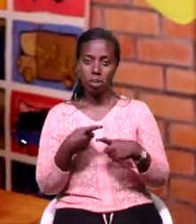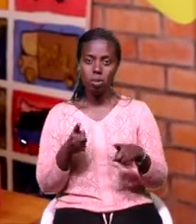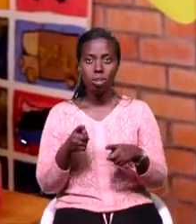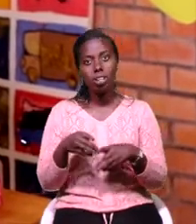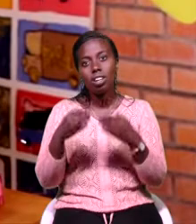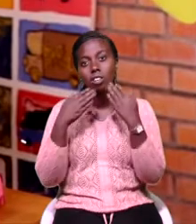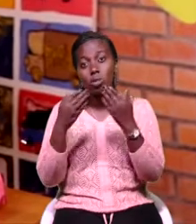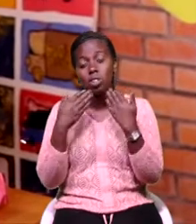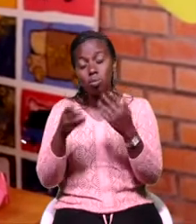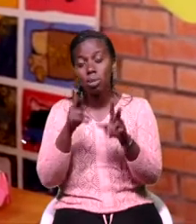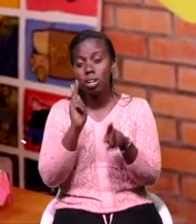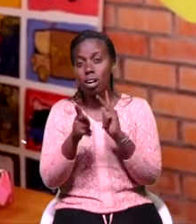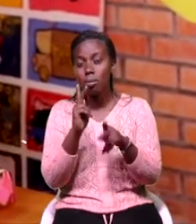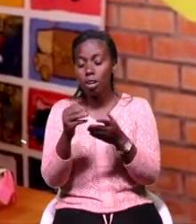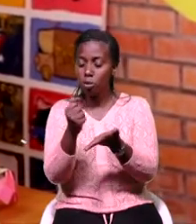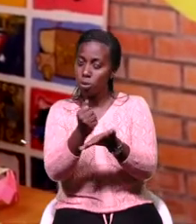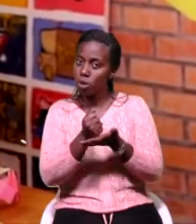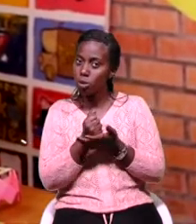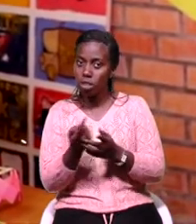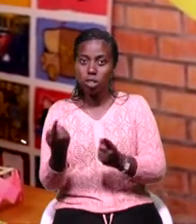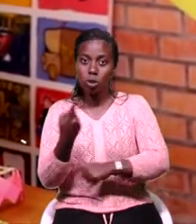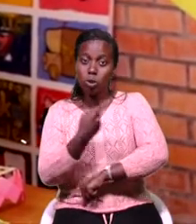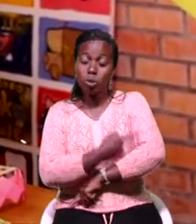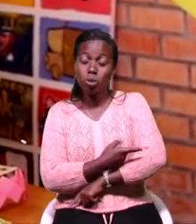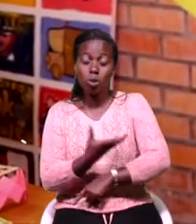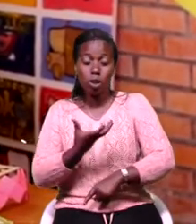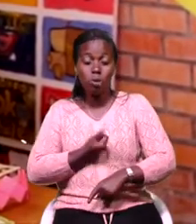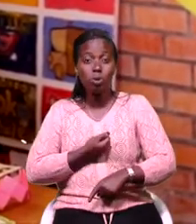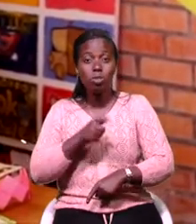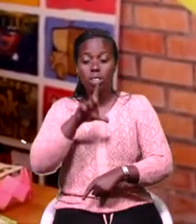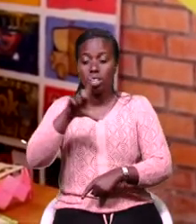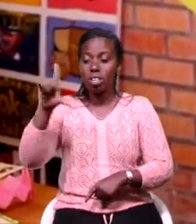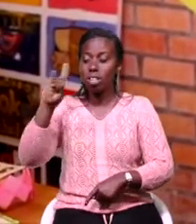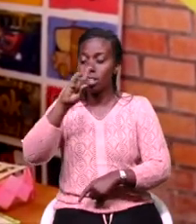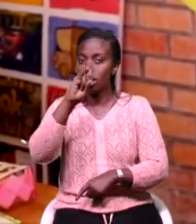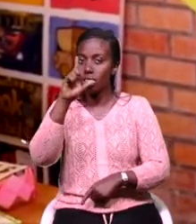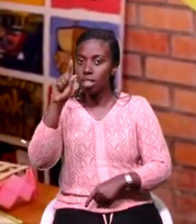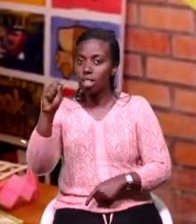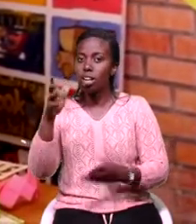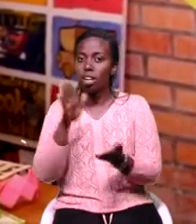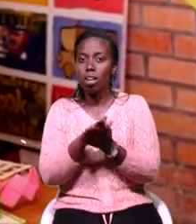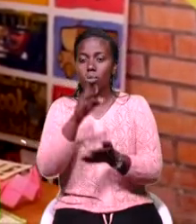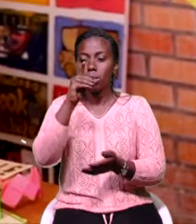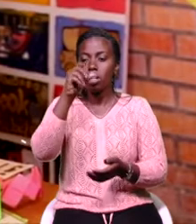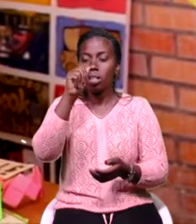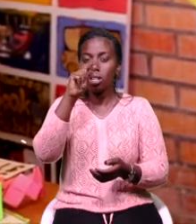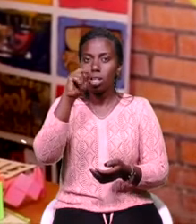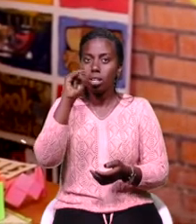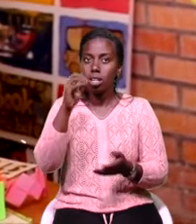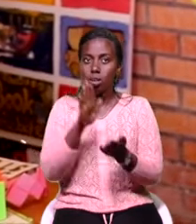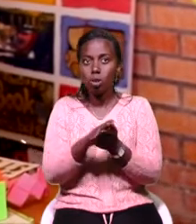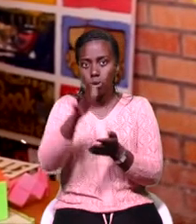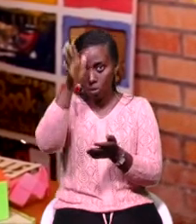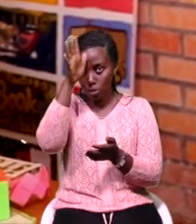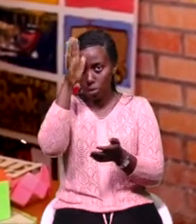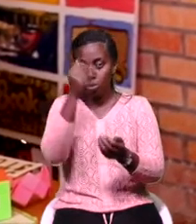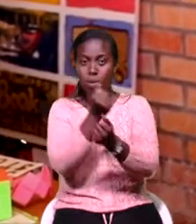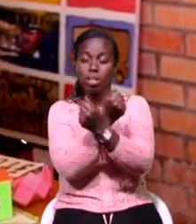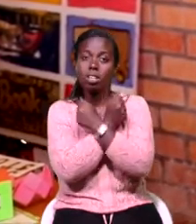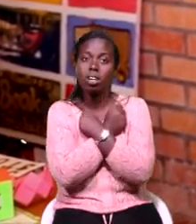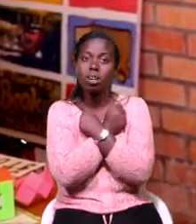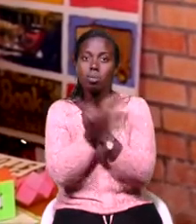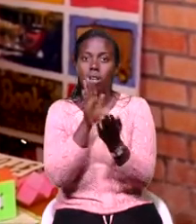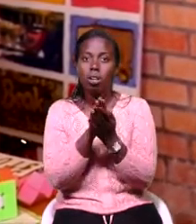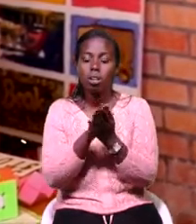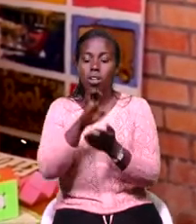reka dushimire rero abantu badufashije uyu munsi twa dufite Tantine Lilian twa dufite Tonto Dani twa dufite Papa Yambi dufite ndetse na